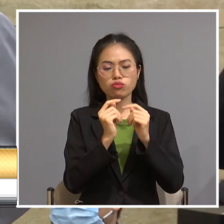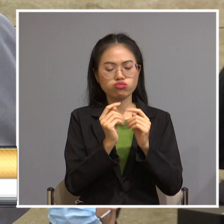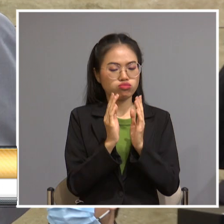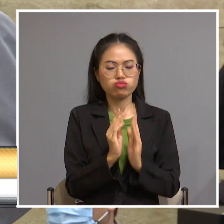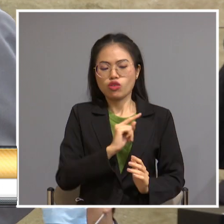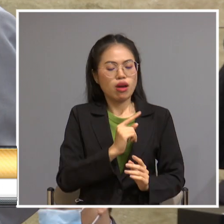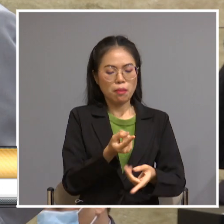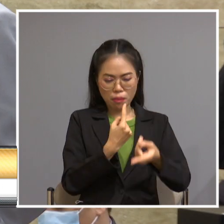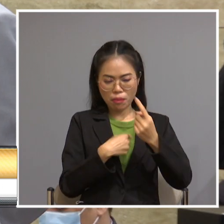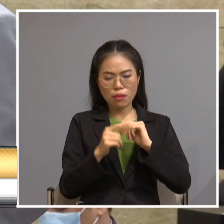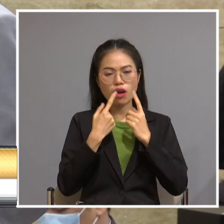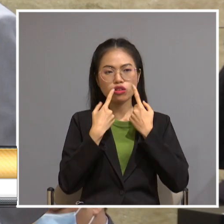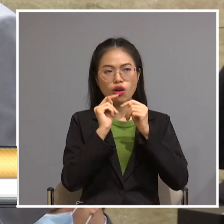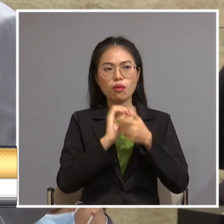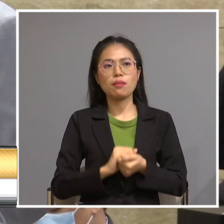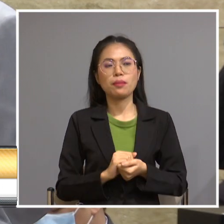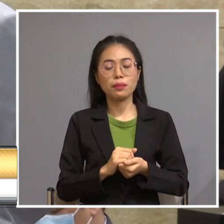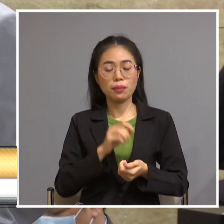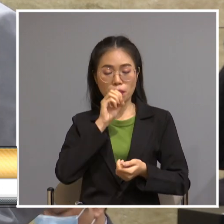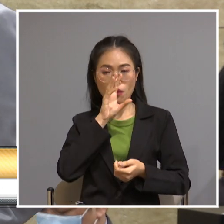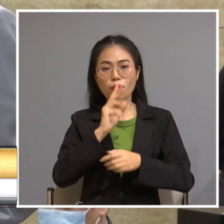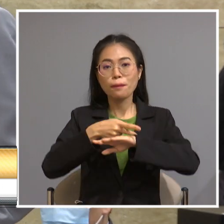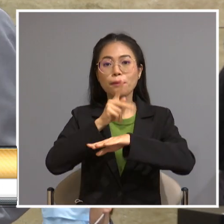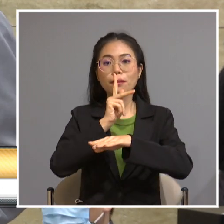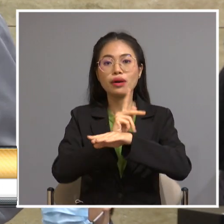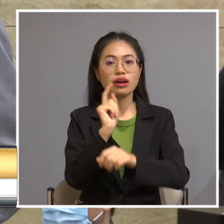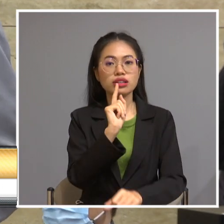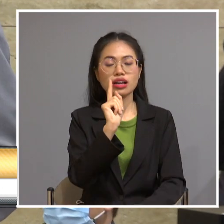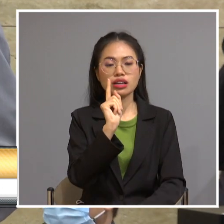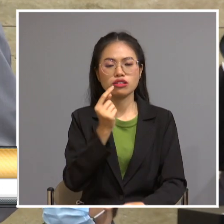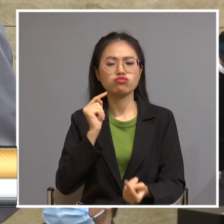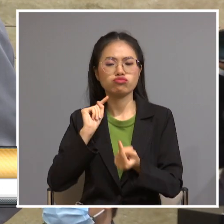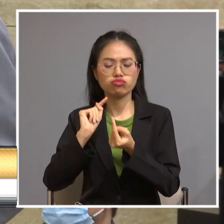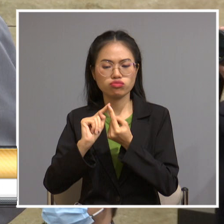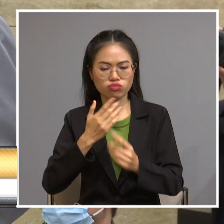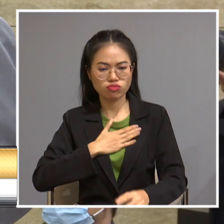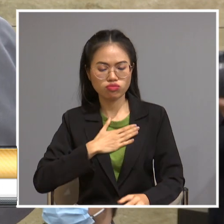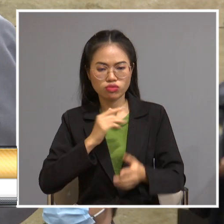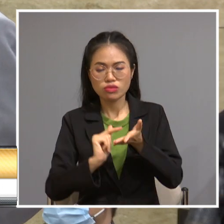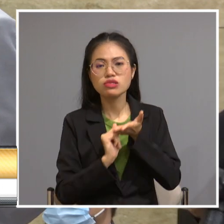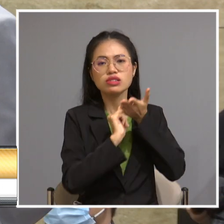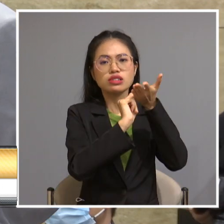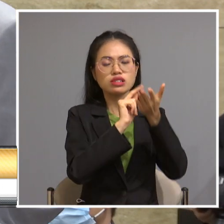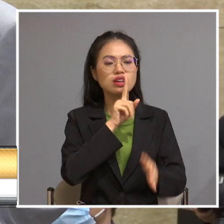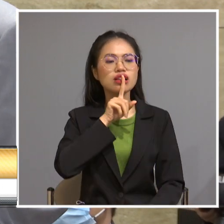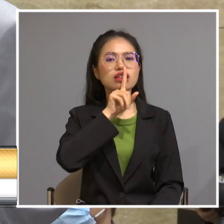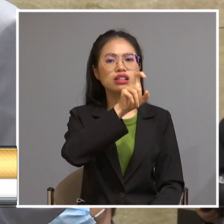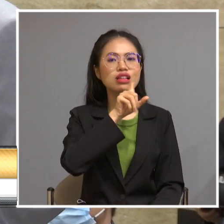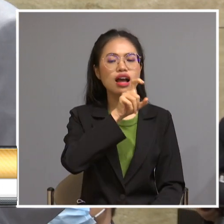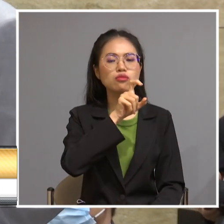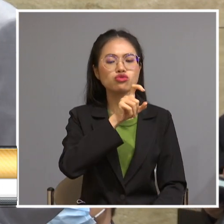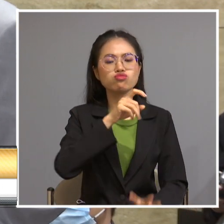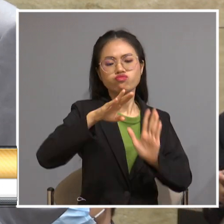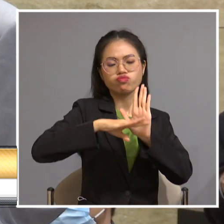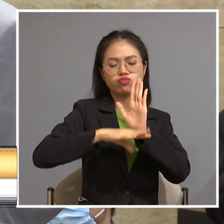่านเองครับต้องกลบเรีนท่ประทานครัว่าเหตุที่ผมได้ยื่นกระทูถามในเรื่องของการปหารจัด